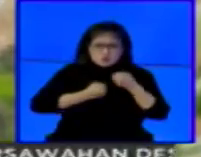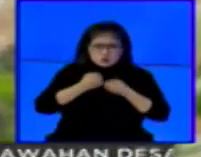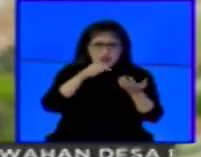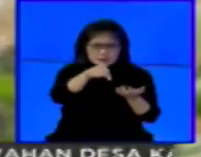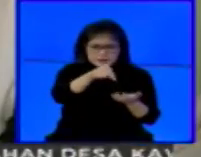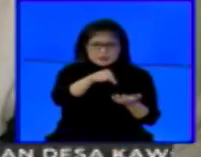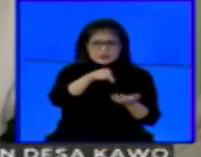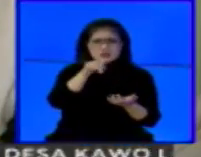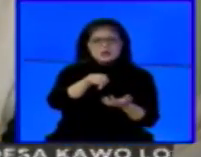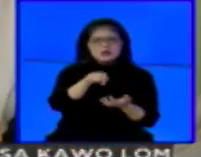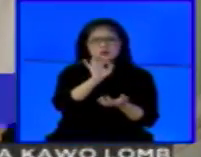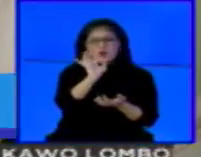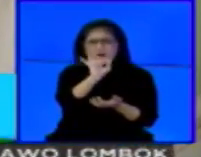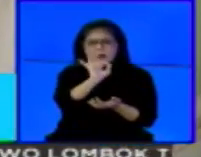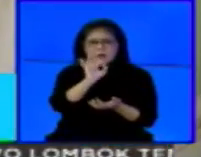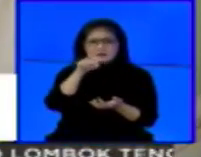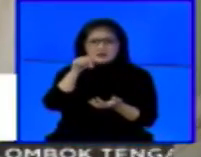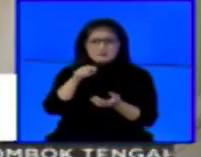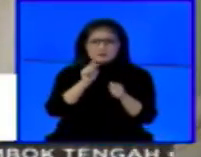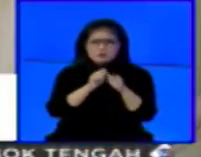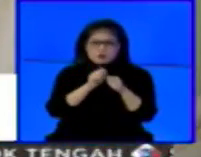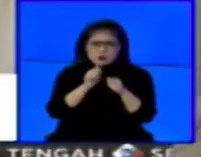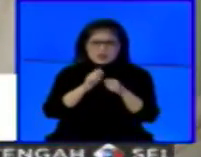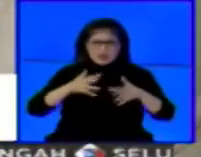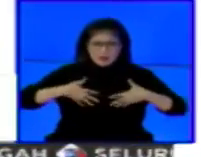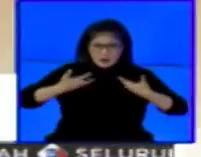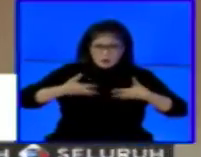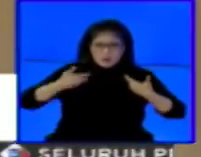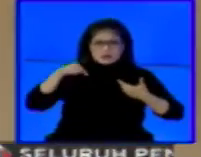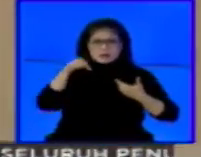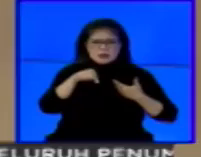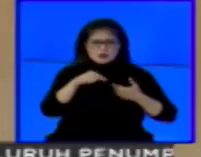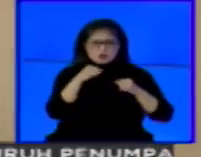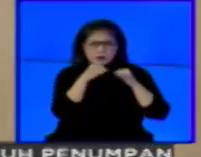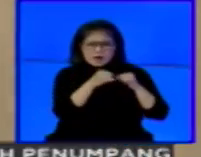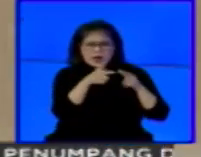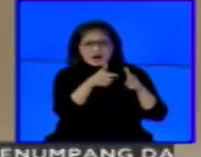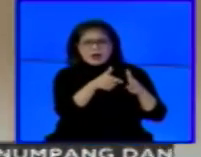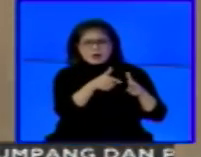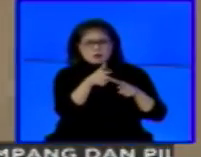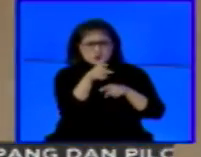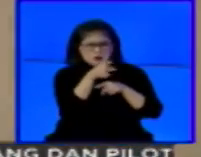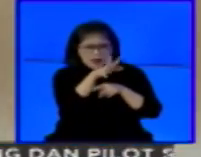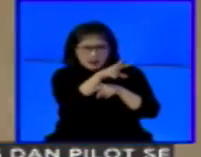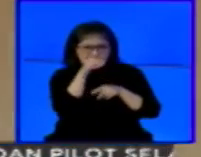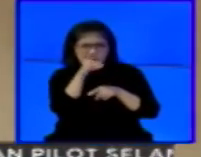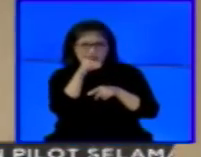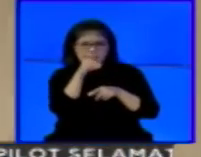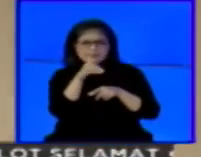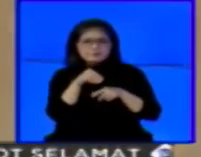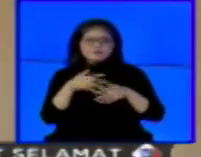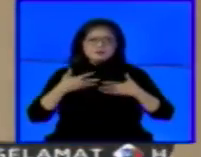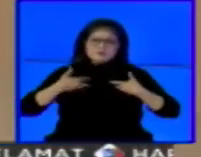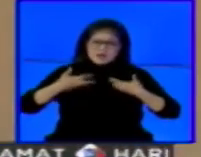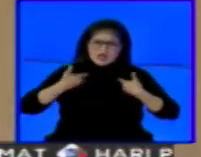dan akhirnya tidak membuat orang utan itu terfragmentasi. Sebuah video amatir merekam induk orang utan masuk ke kawasan proyek